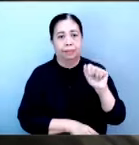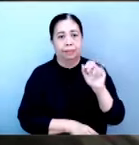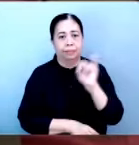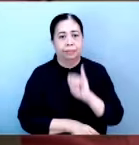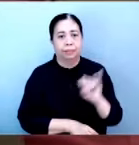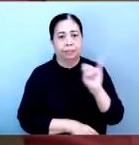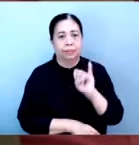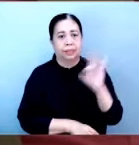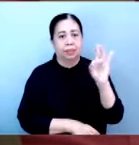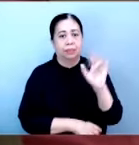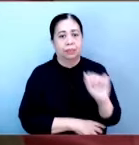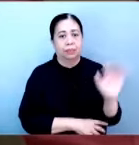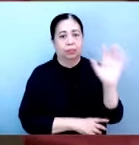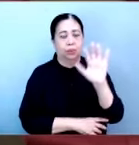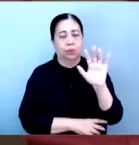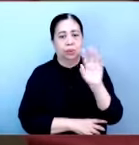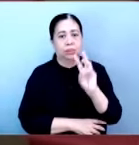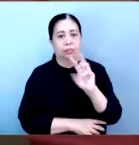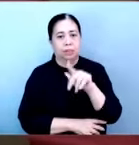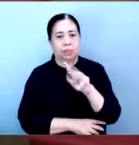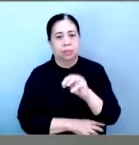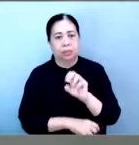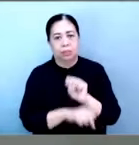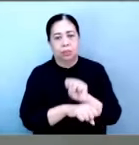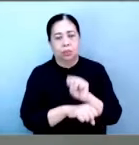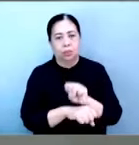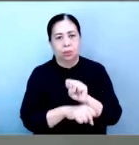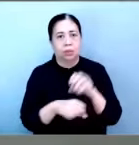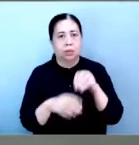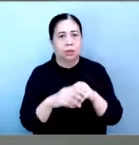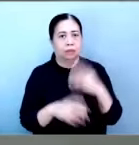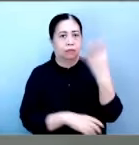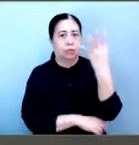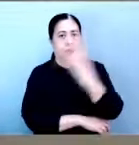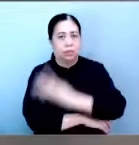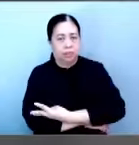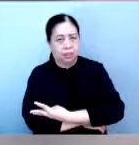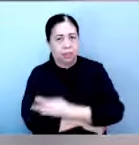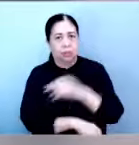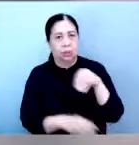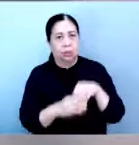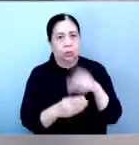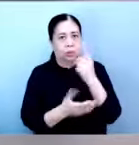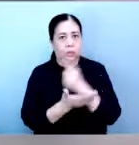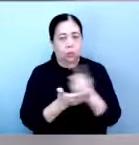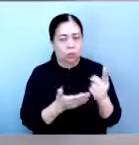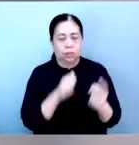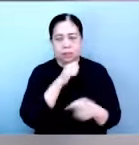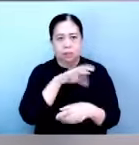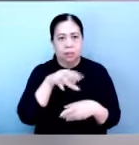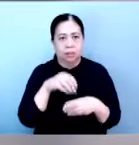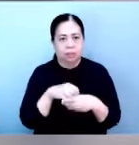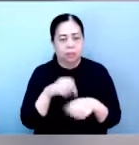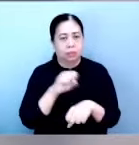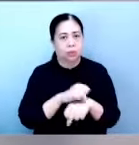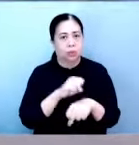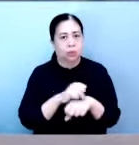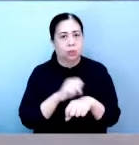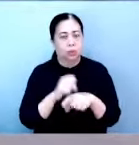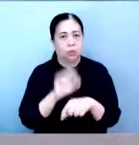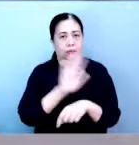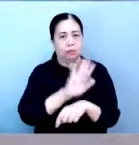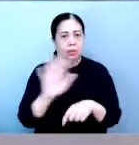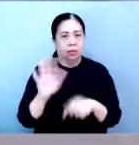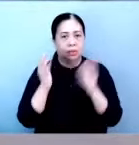a.mga 6:00 pm ang working hours ng lgu sa loob lang ng apat na araw sa isang linggo hindi sakop diyan ang mga nagtatrabaho sa frontline